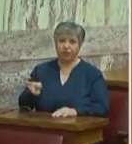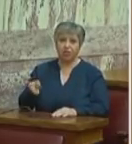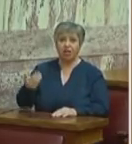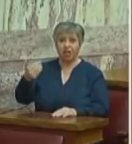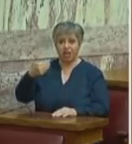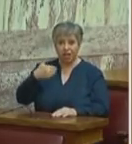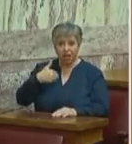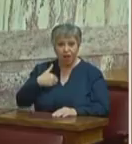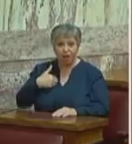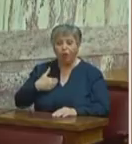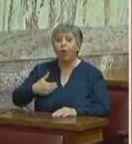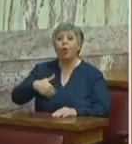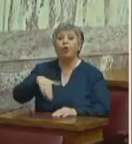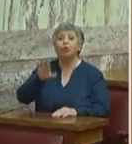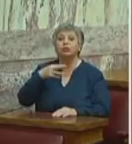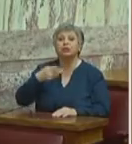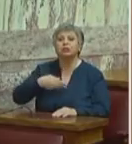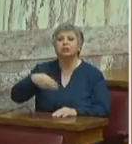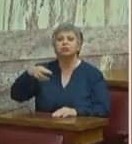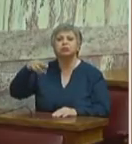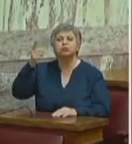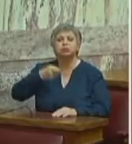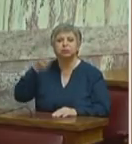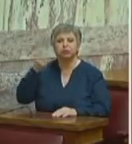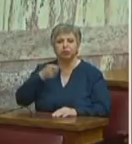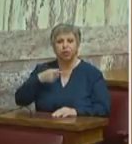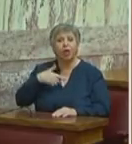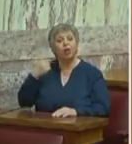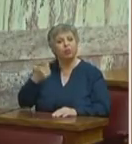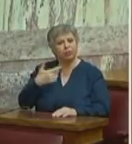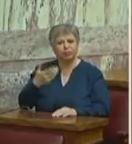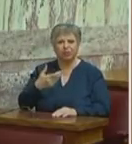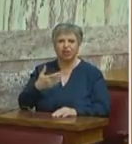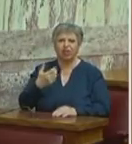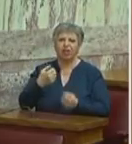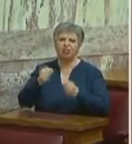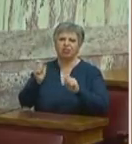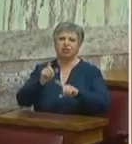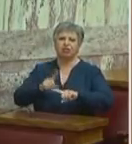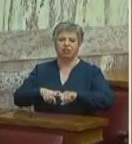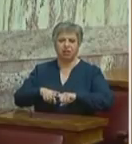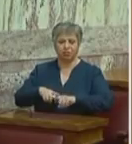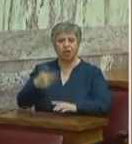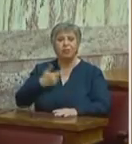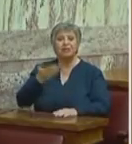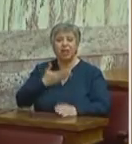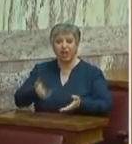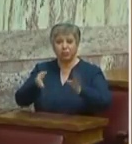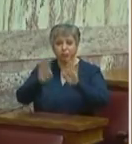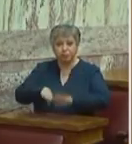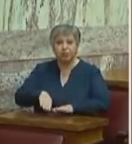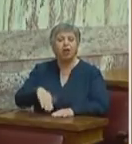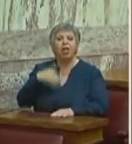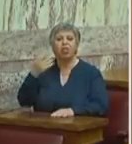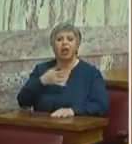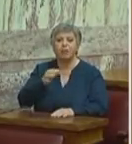η κοινοβουλευτική πλειοψηφία που στηρίζει αυτή την κυβέρνηση έχουμε καμία πρόθεση να κουκουλώσουμε, να συγκαλύψουμε και να